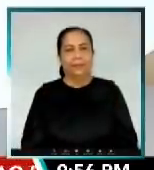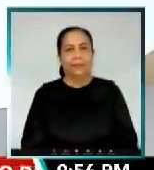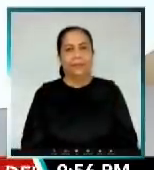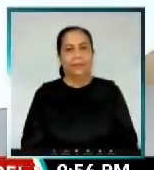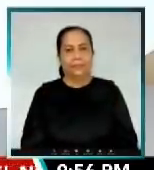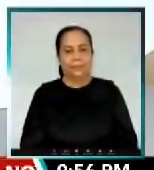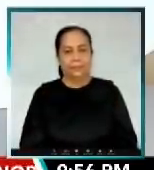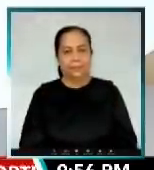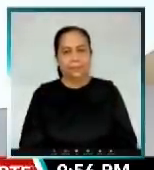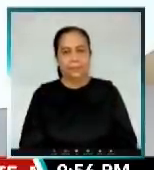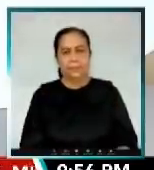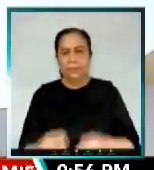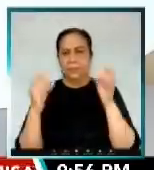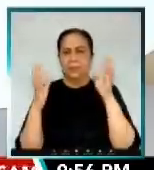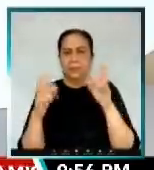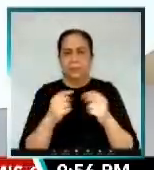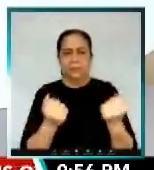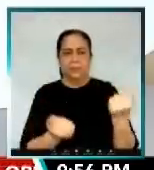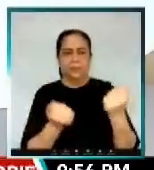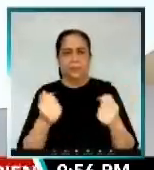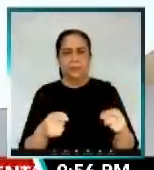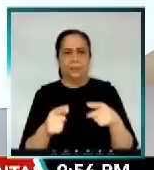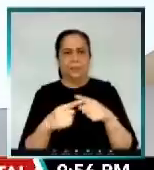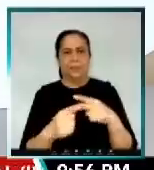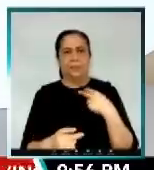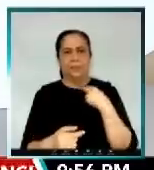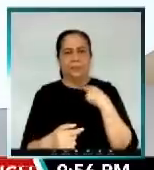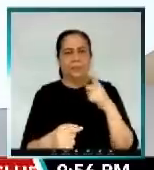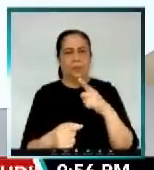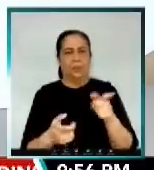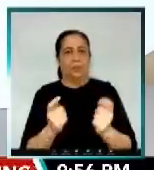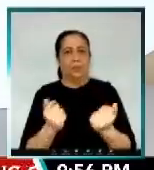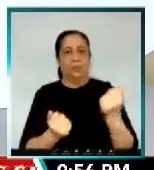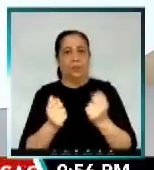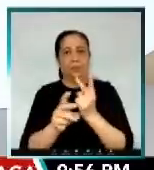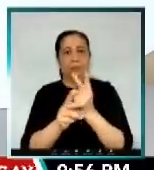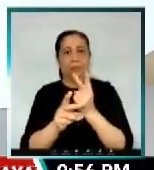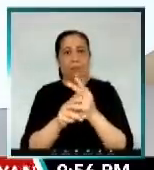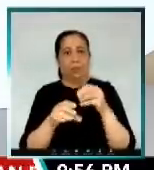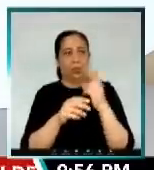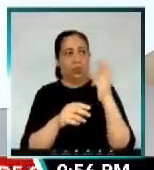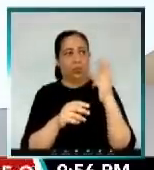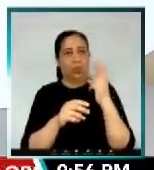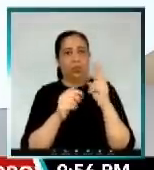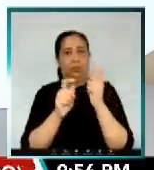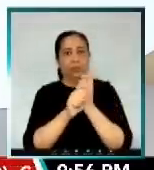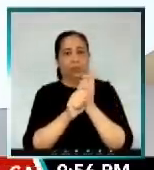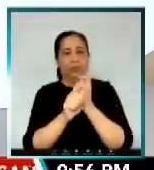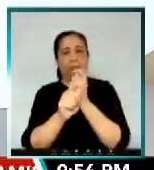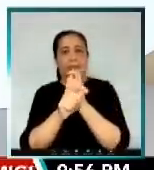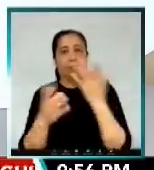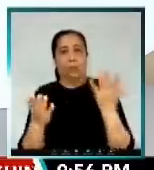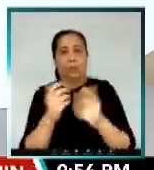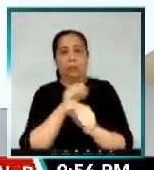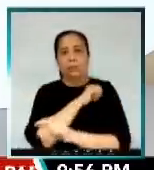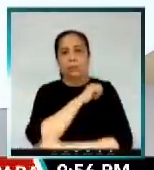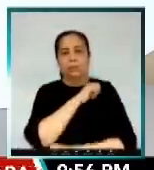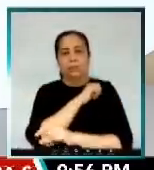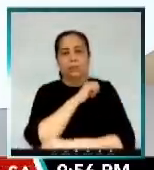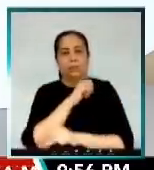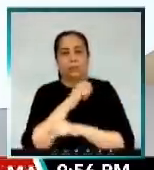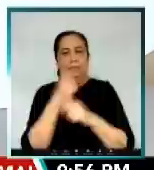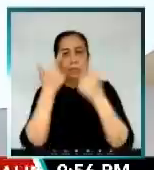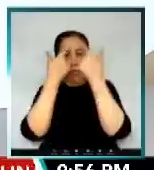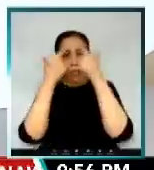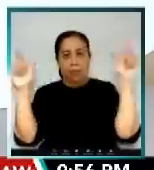Kritikal ang isang driver matapos maipit ang minamaneho niyang van sa 2 truck sa Quezon Province. Sa Lapu-Lapu City naman,